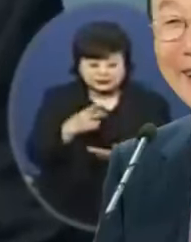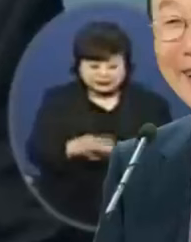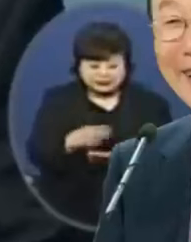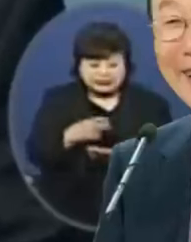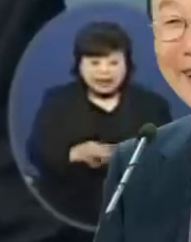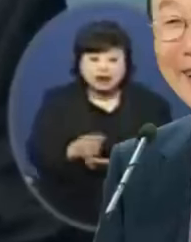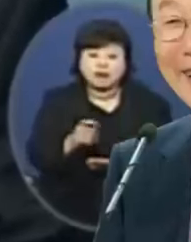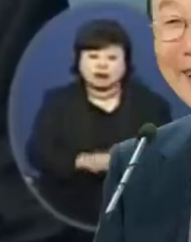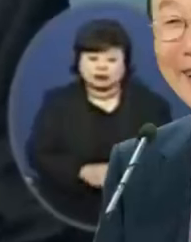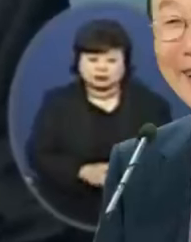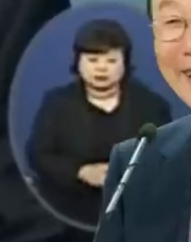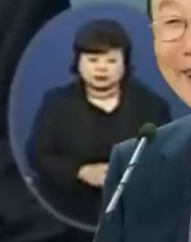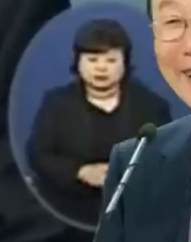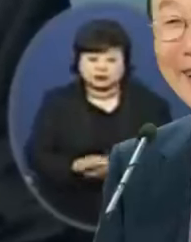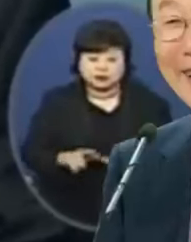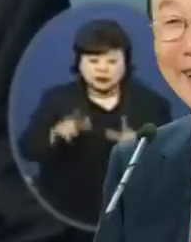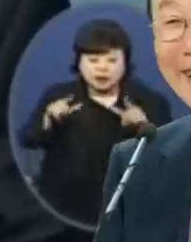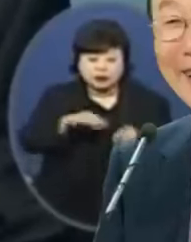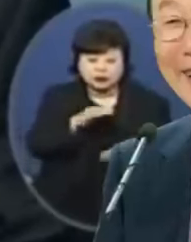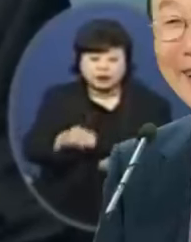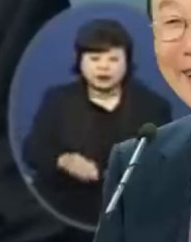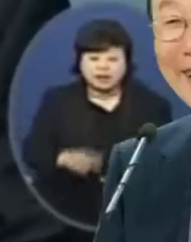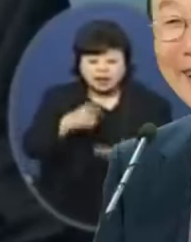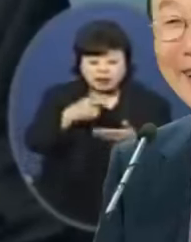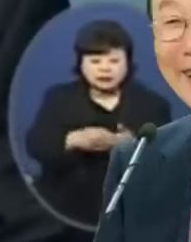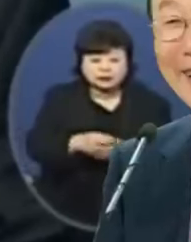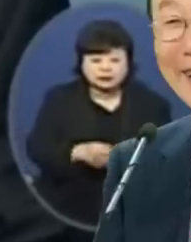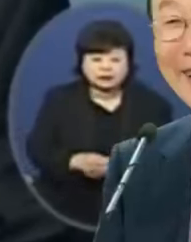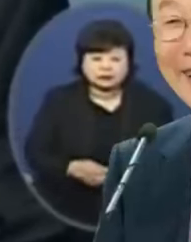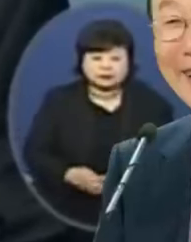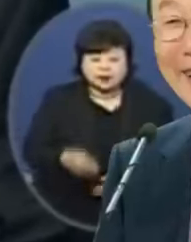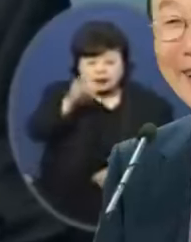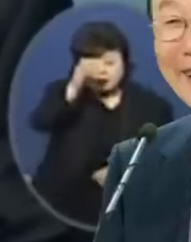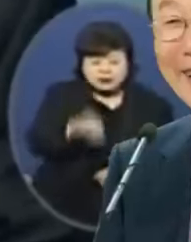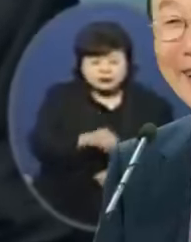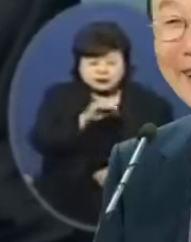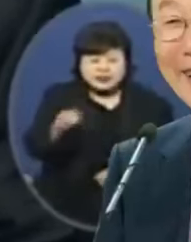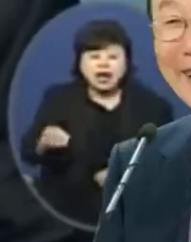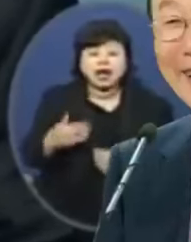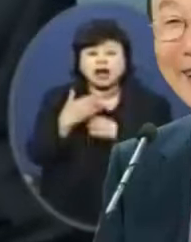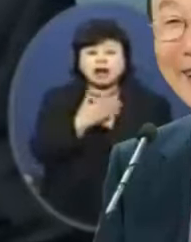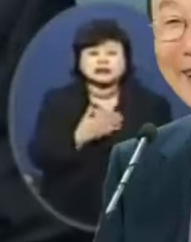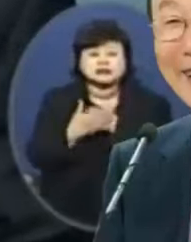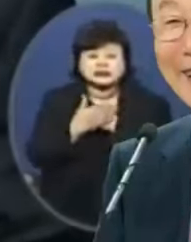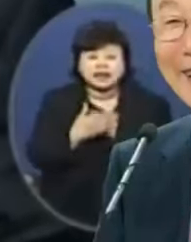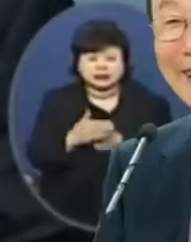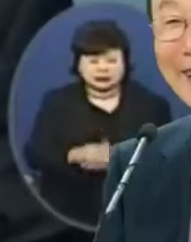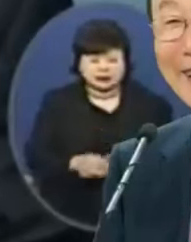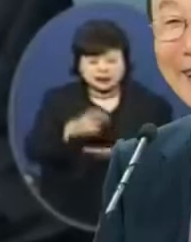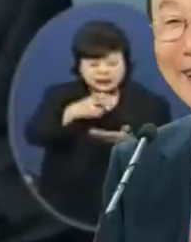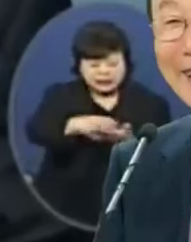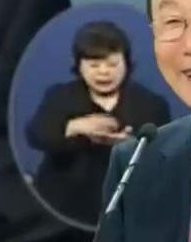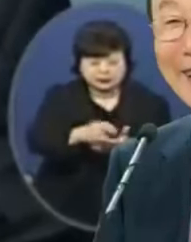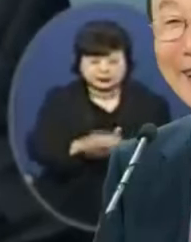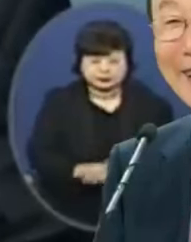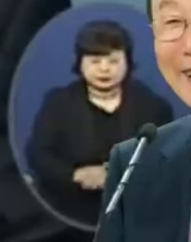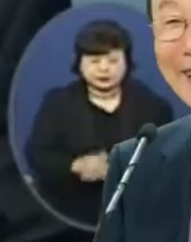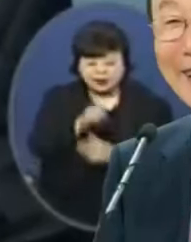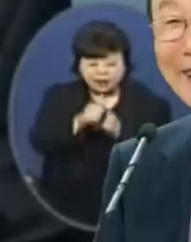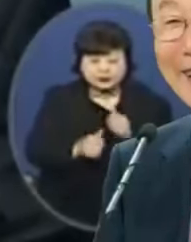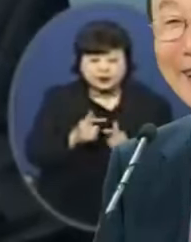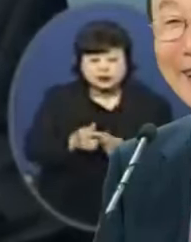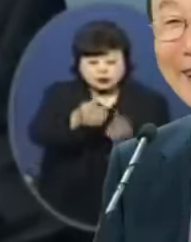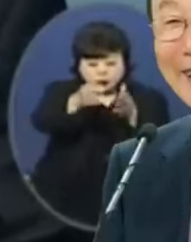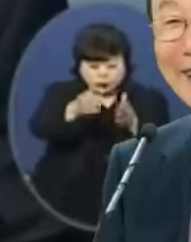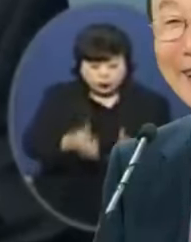어디에 있습니까? 오늘날 우리들에게 언약궤는 갈보리산 십자가가 언약궤인 것입니다. 하나님은 예수 그리스도를